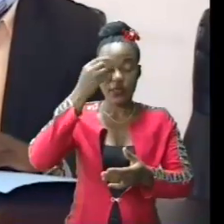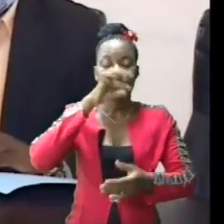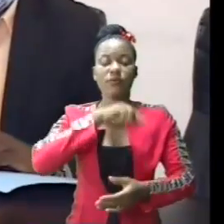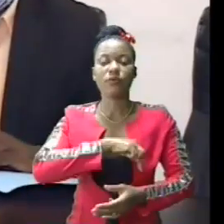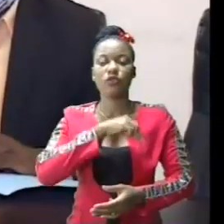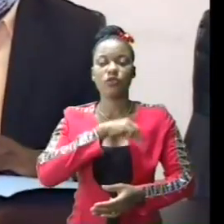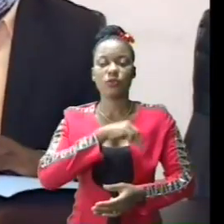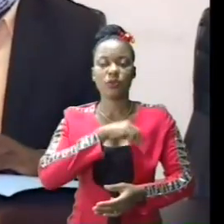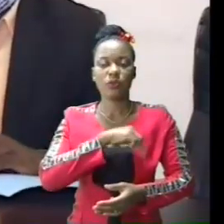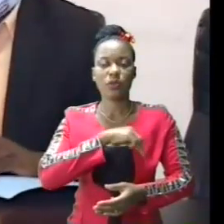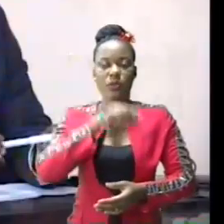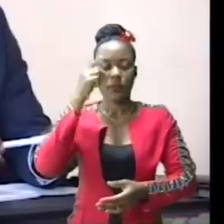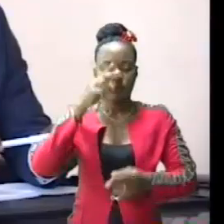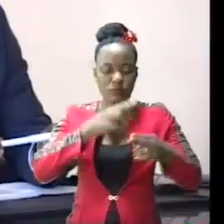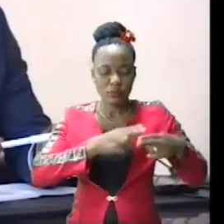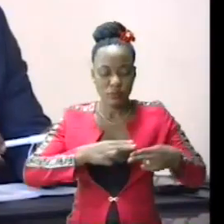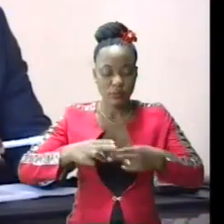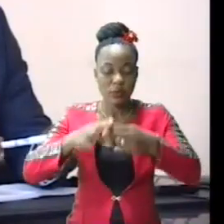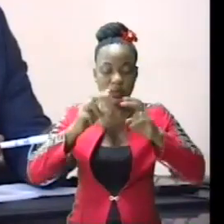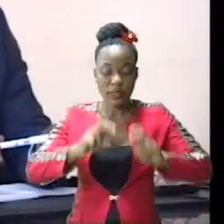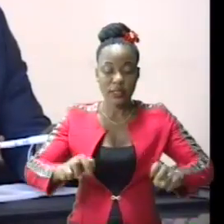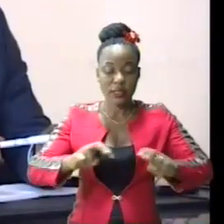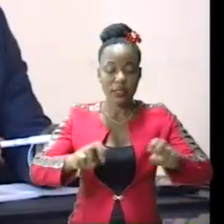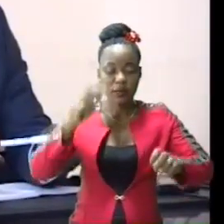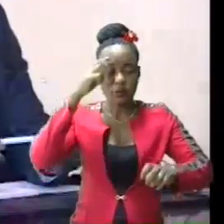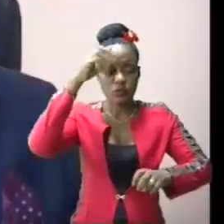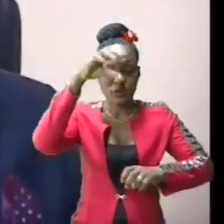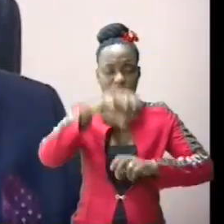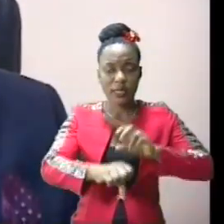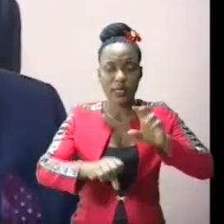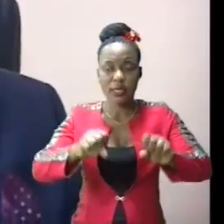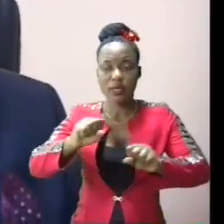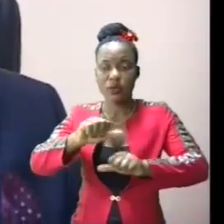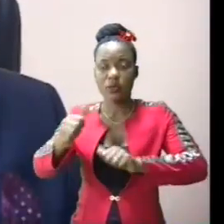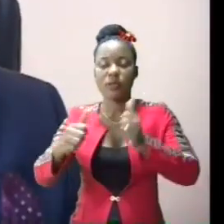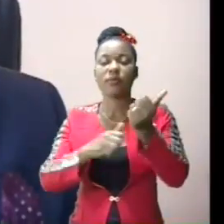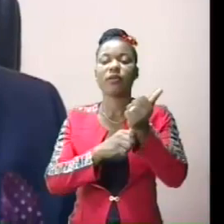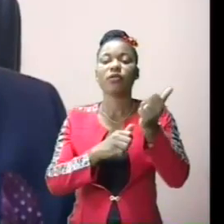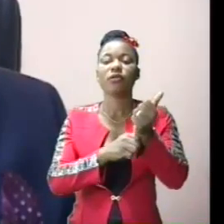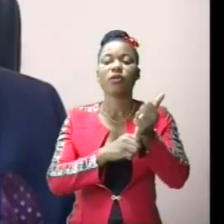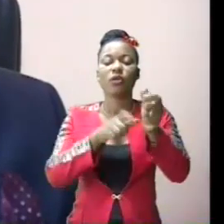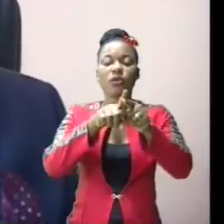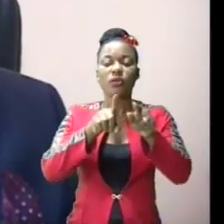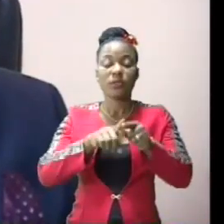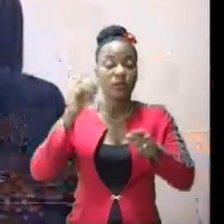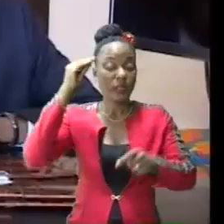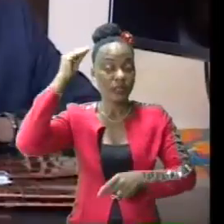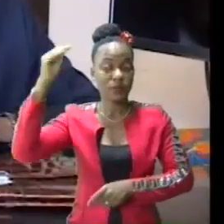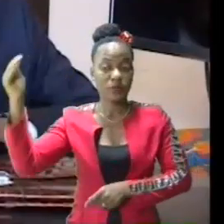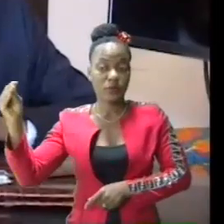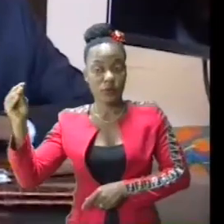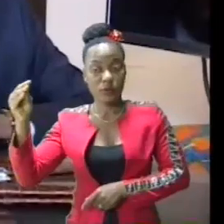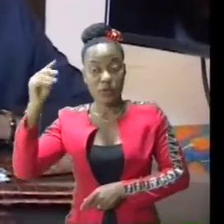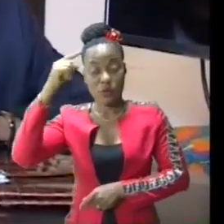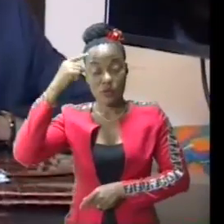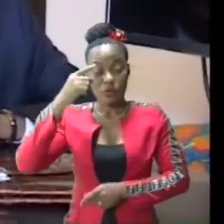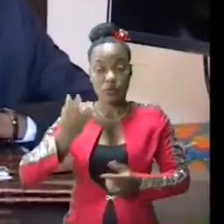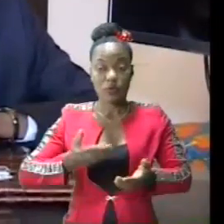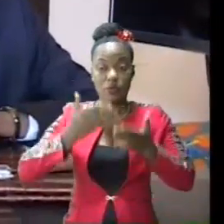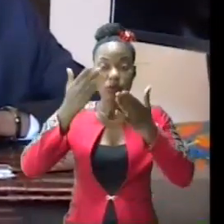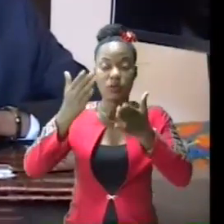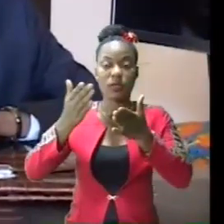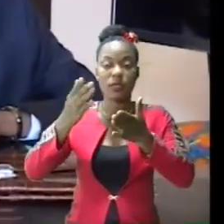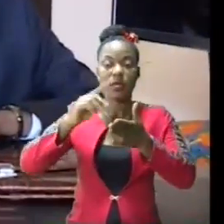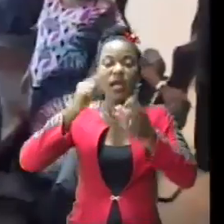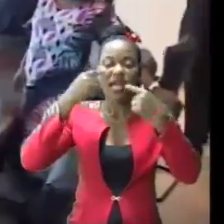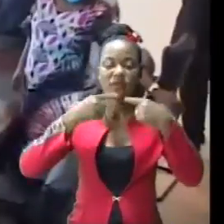de diligenter des enquêtes en vue de dénicher les auteurs de ces forfaits et nous les ferons, à enfin rassurer le